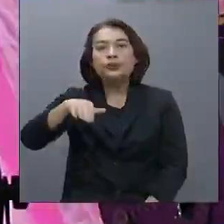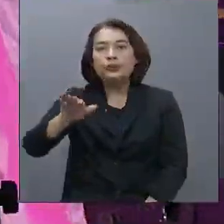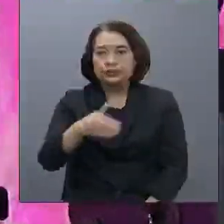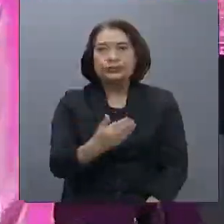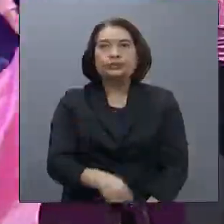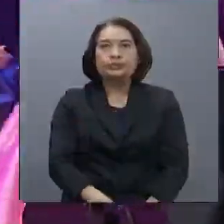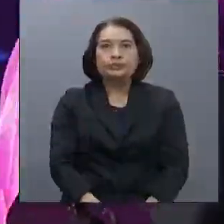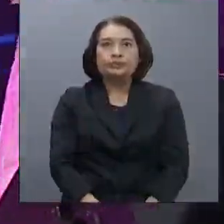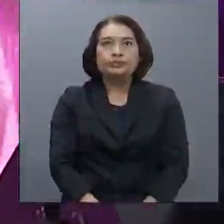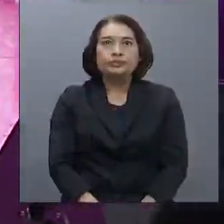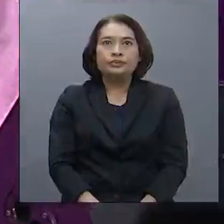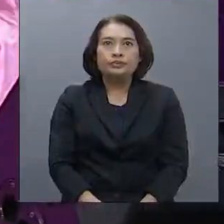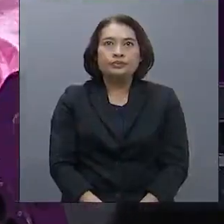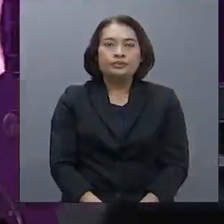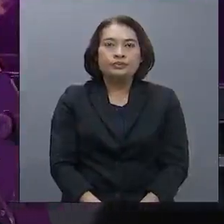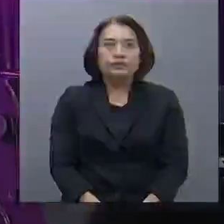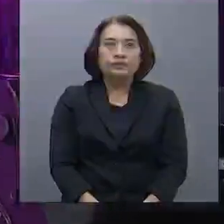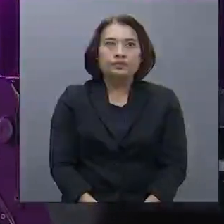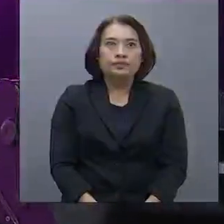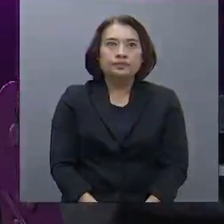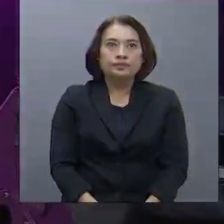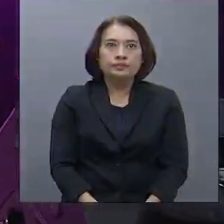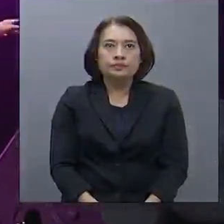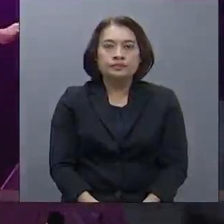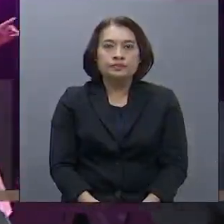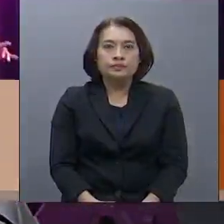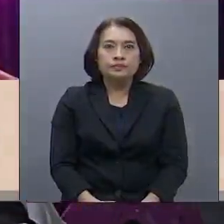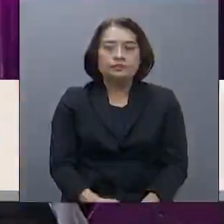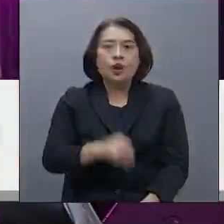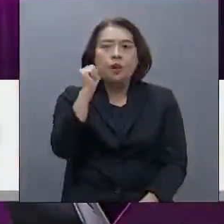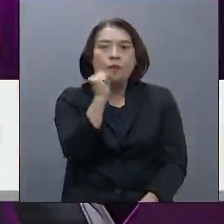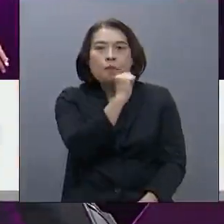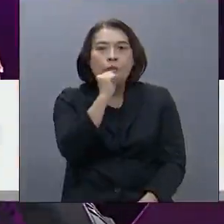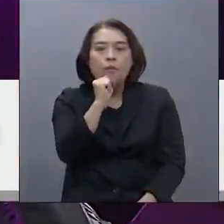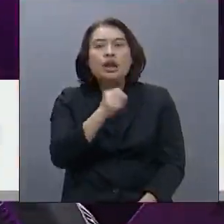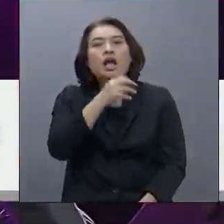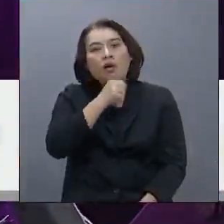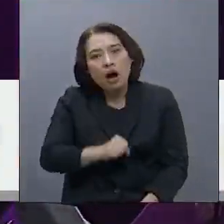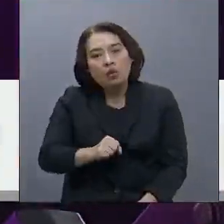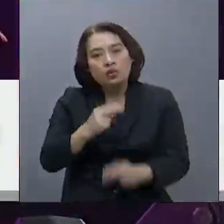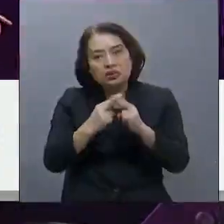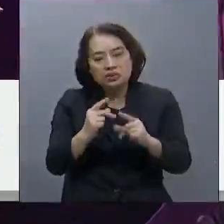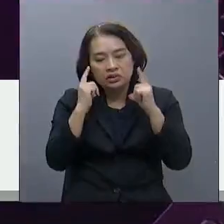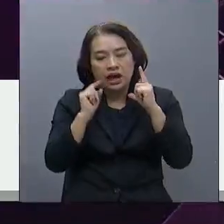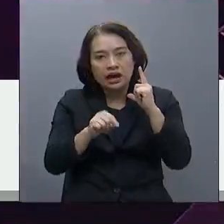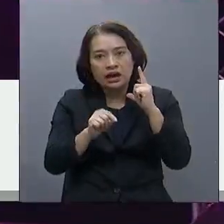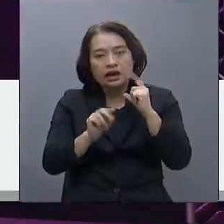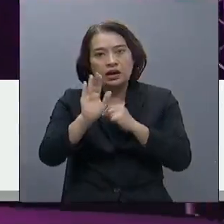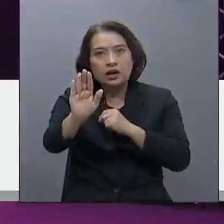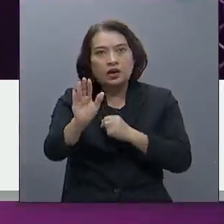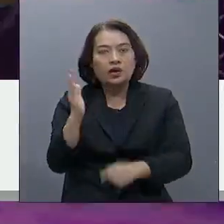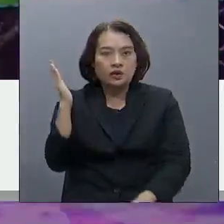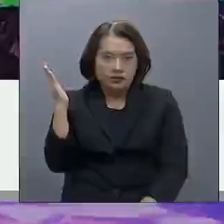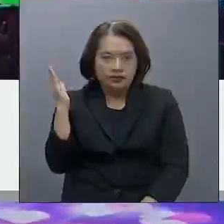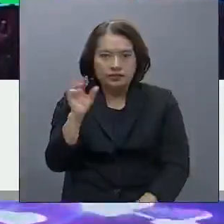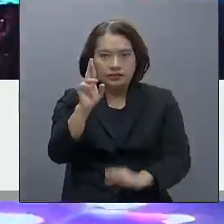ไปกับเด็ก ไม่ว่าจะเป็นเพลงเก่าที่เป็นผลงานดังอย่างเด็กมันอ้อนของรุ่งสุริยา